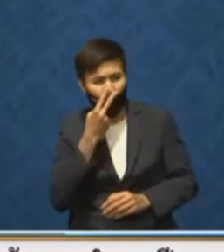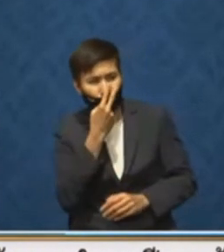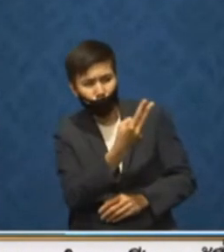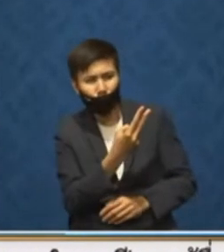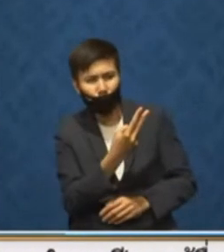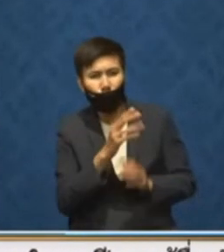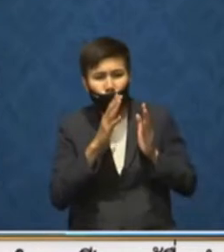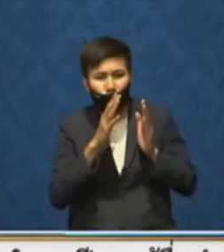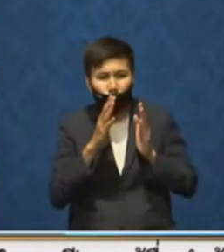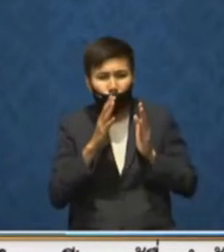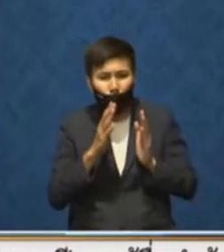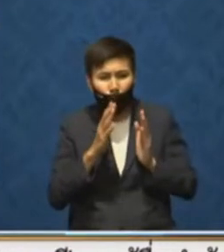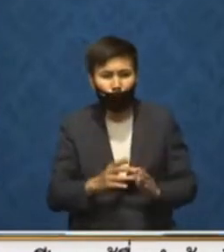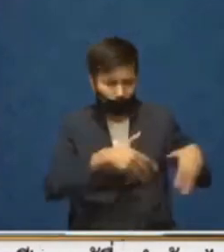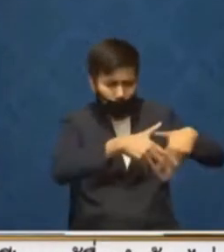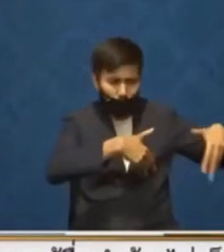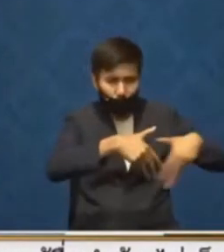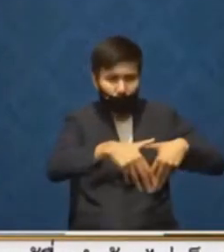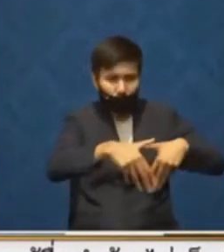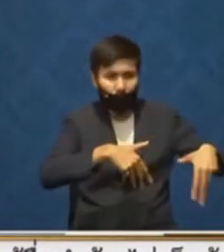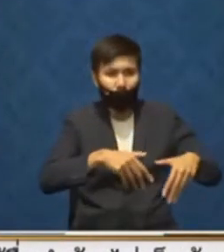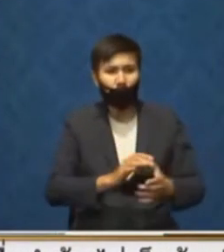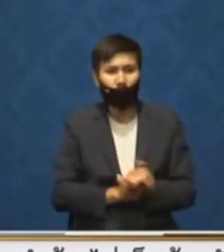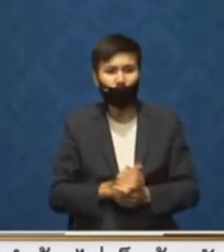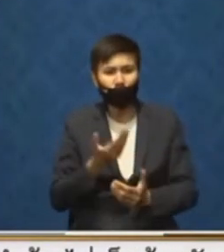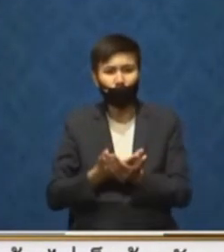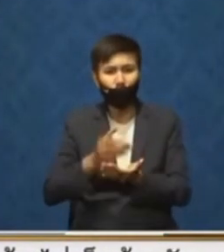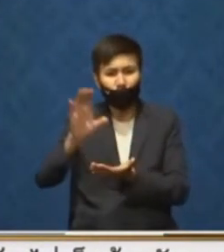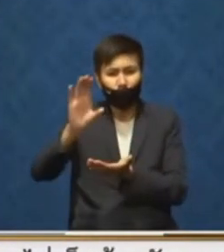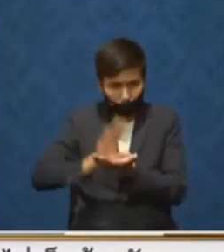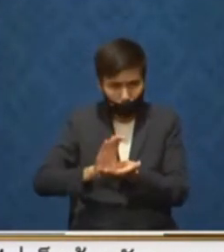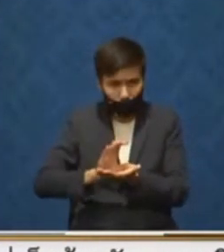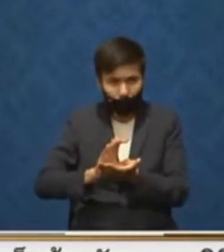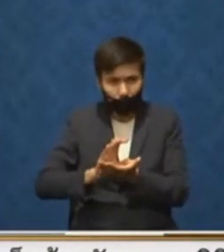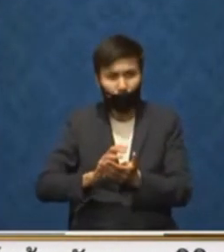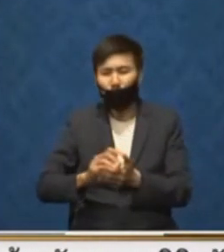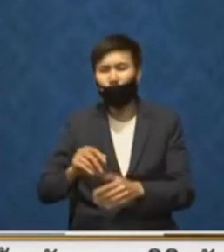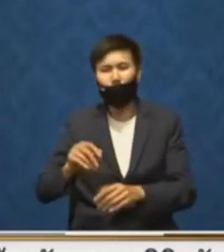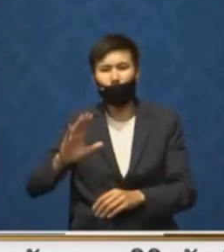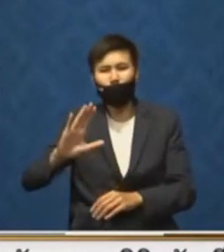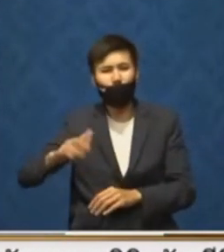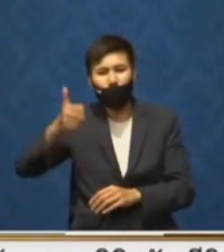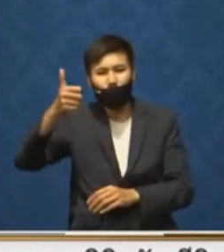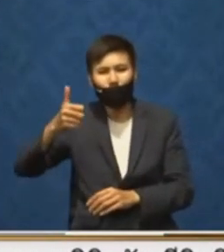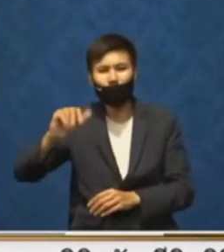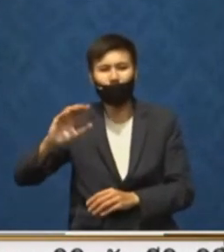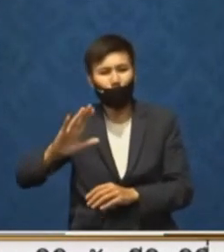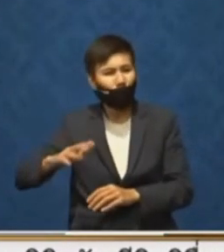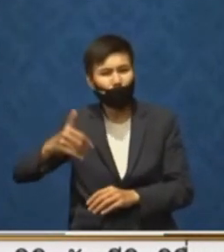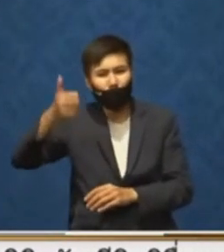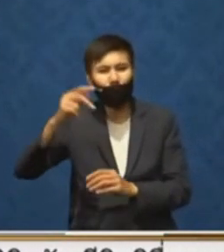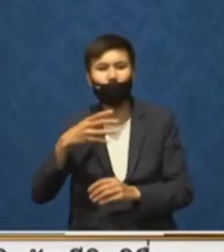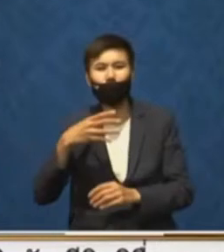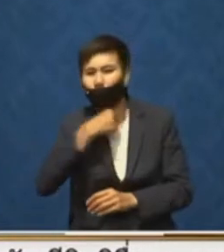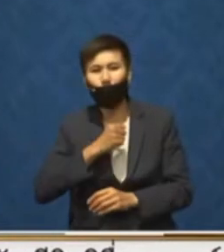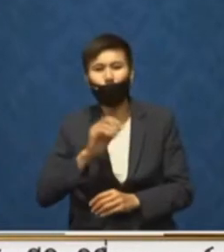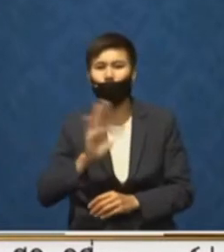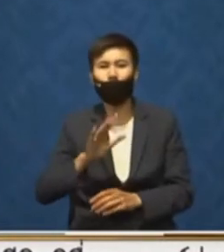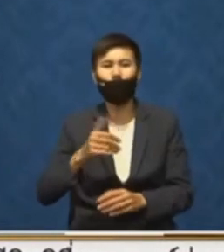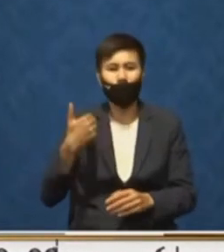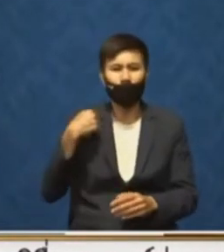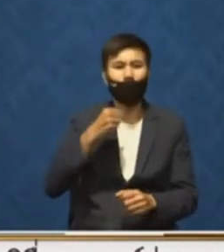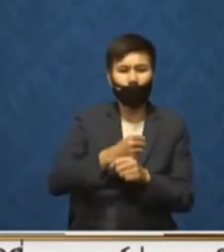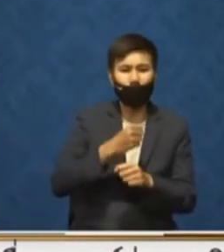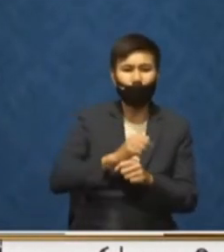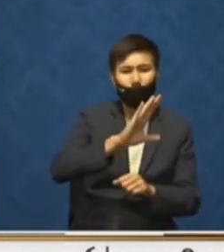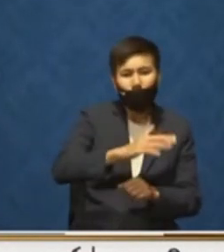พื้นที่จะเขียนการเค้าเป็นคนตรงตรงนี้เขาไม่ลงทุนเธอไปเมืองเก่าเท่าไหร่หรอกค่ะไม่ทันตรงนี้ก็สร้างเมืองใหม่เดี๋ยวคนก็มาเองก็ตอบกด